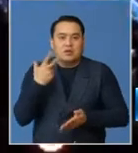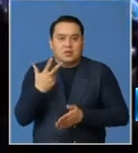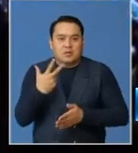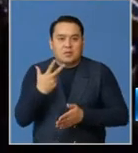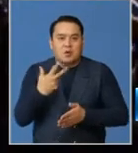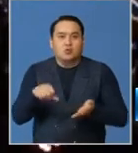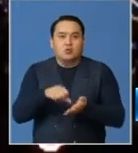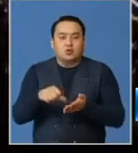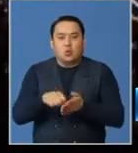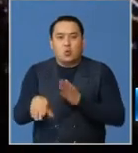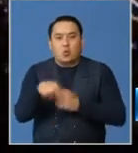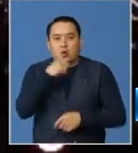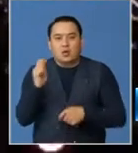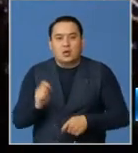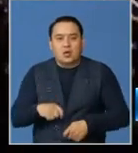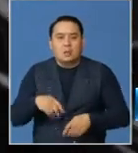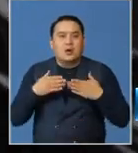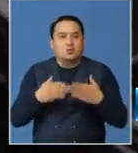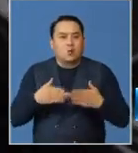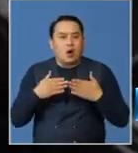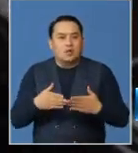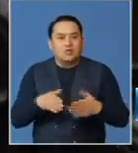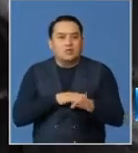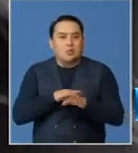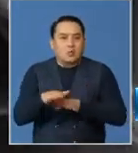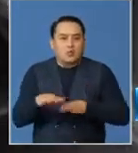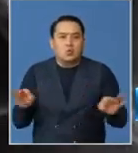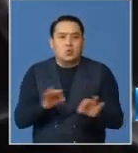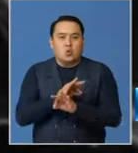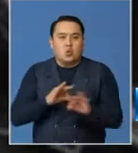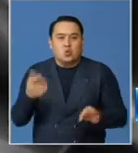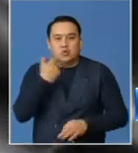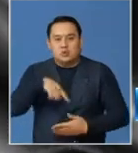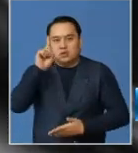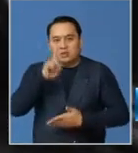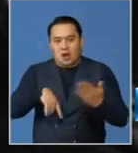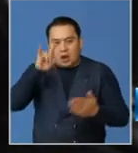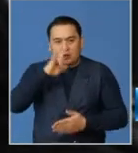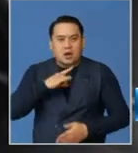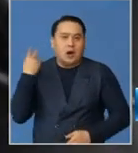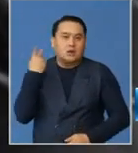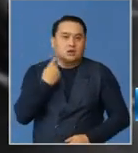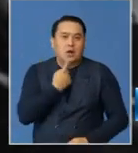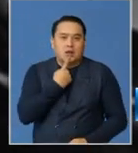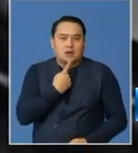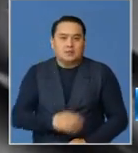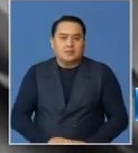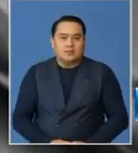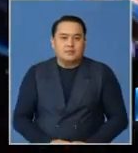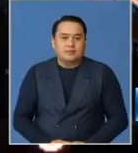3-й, после участников из Украины и Португалии. Она исполнила песню «Узынге сен» на казахском и английском языках.